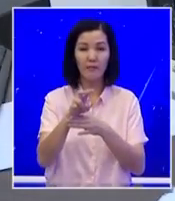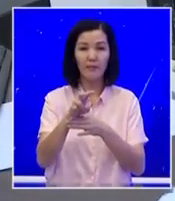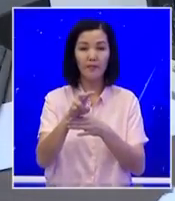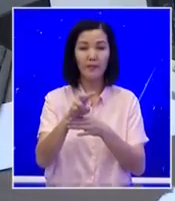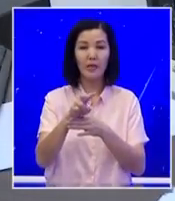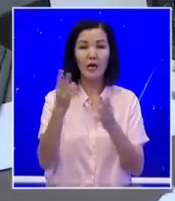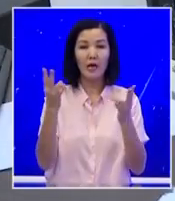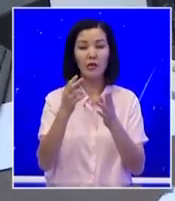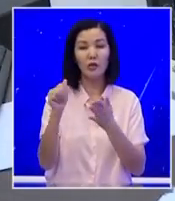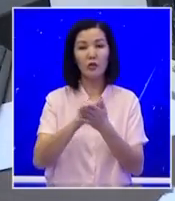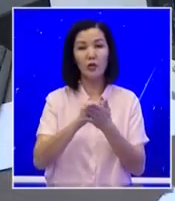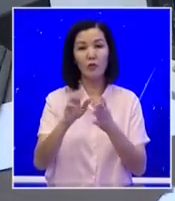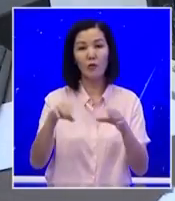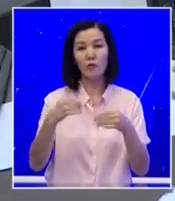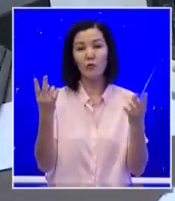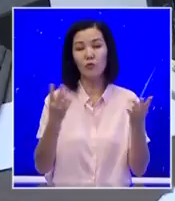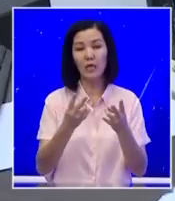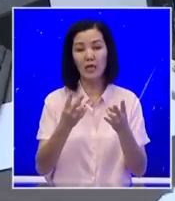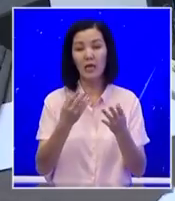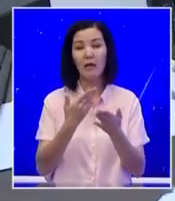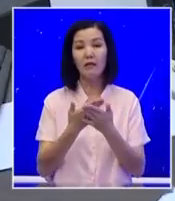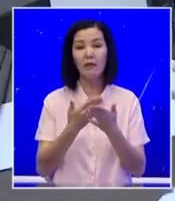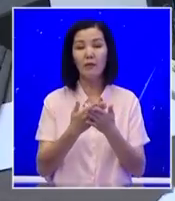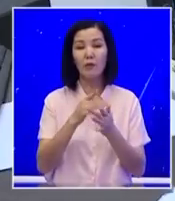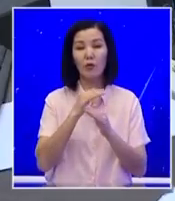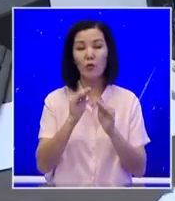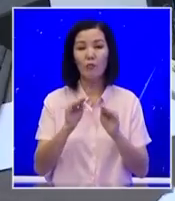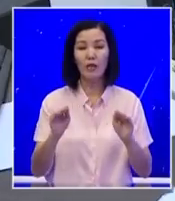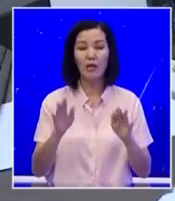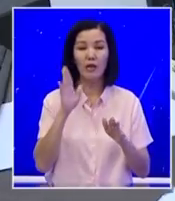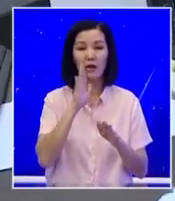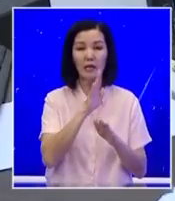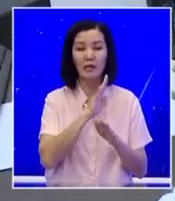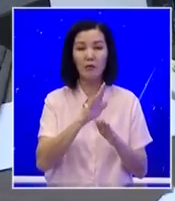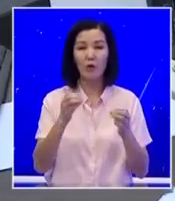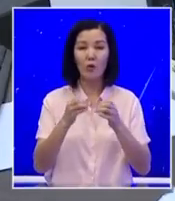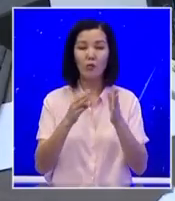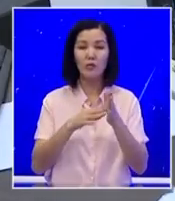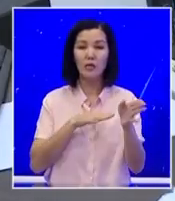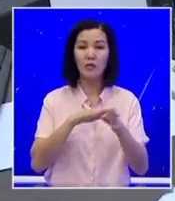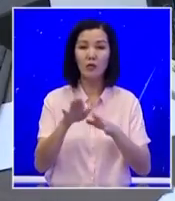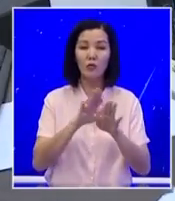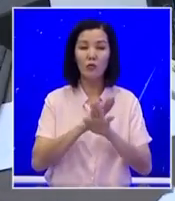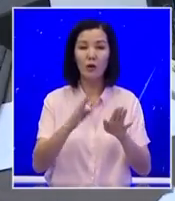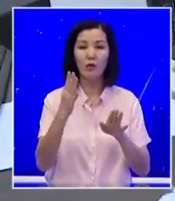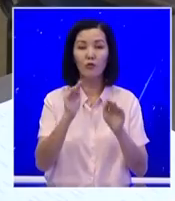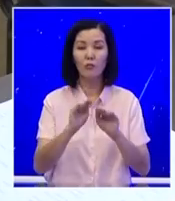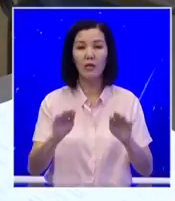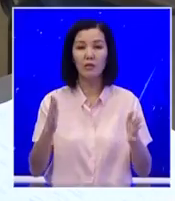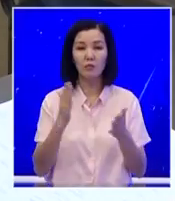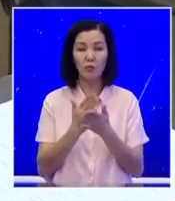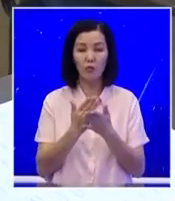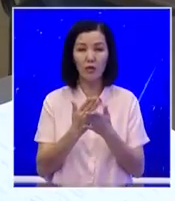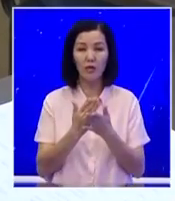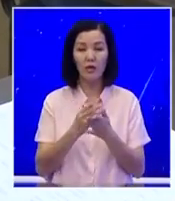перечень бойынша керекті құжаттарын өткізу керек болады. Мысалы, көп балалар болатын болса, онда ол кісілердің кәмелеттік жасқа толмаған 4 балалар болады.